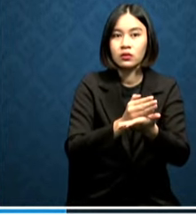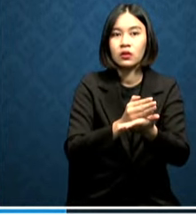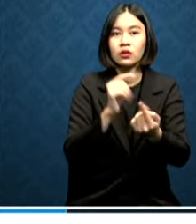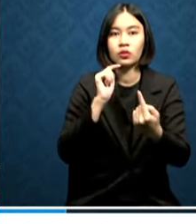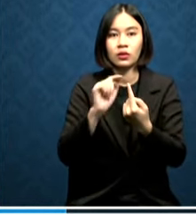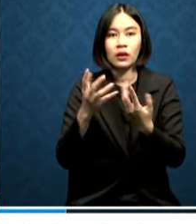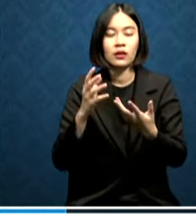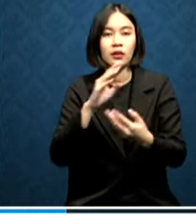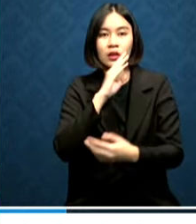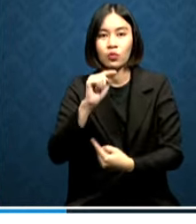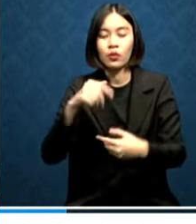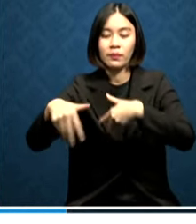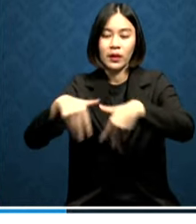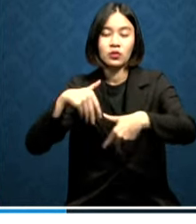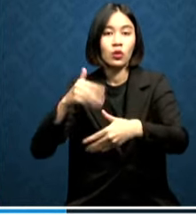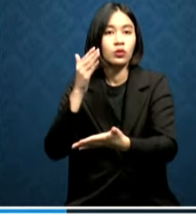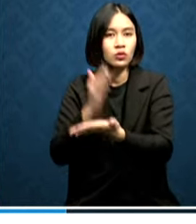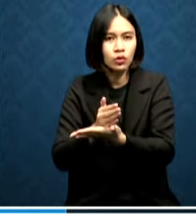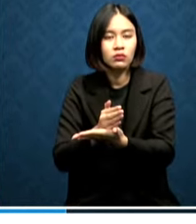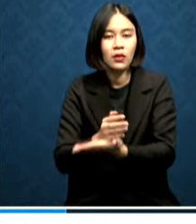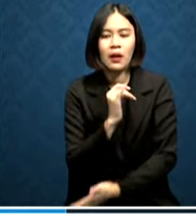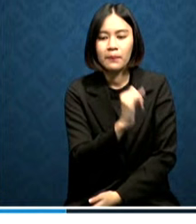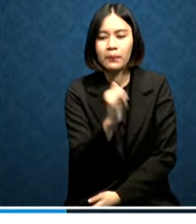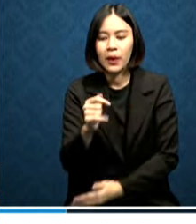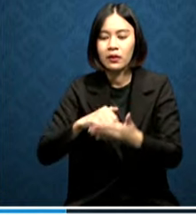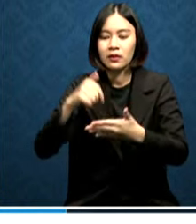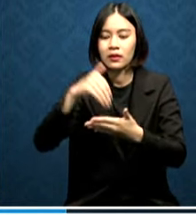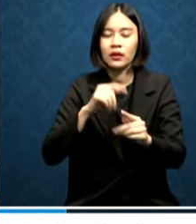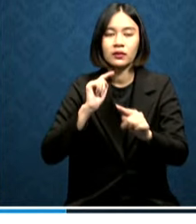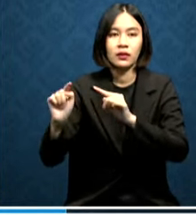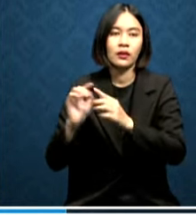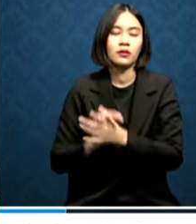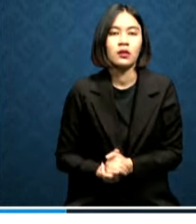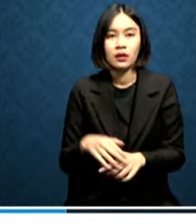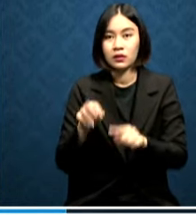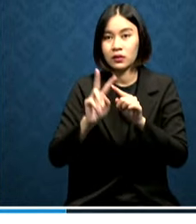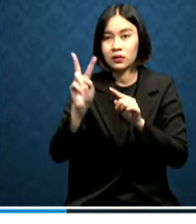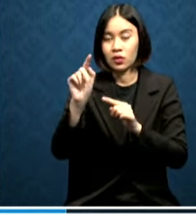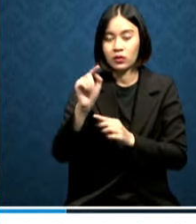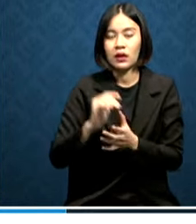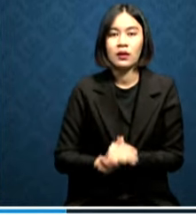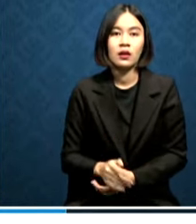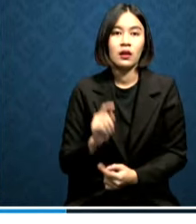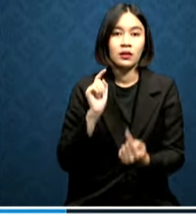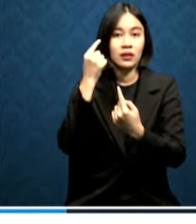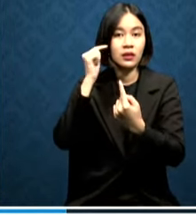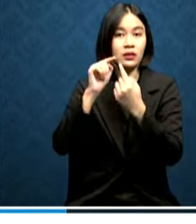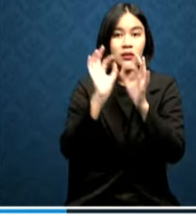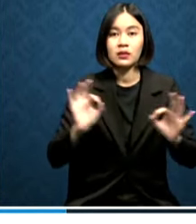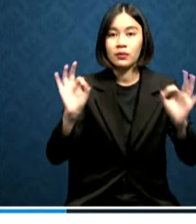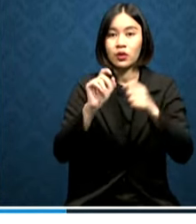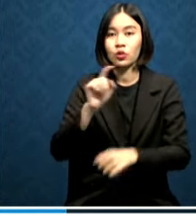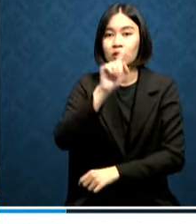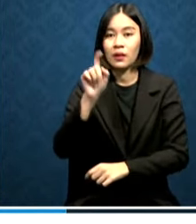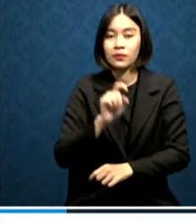ทษหรืออะไรต่างๆถ้าหากว่าประชาชนจะหยุดไปลงมติดังกล่าวนะครับประเด็นที่2นะครับก็คือให้ความสำคัญของคำถาม